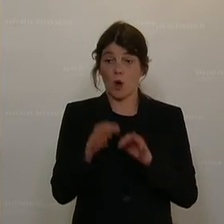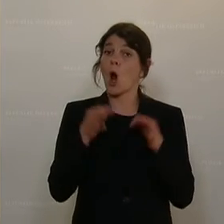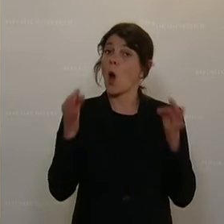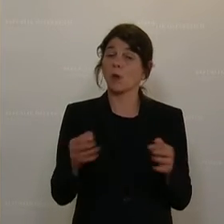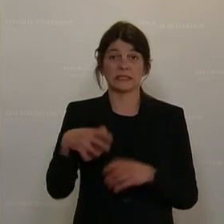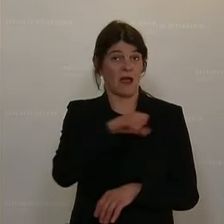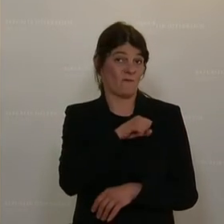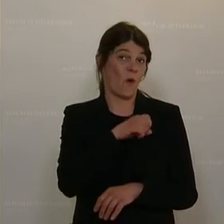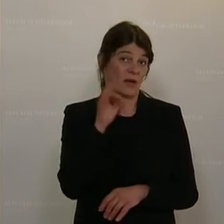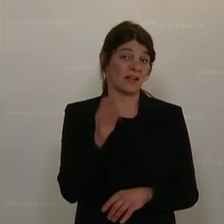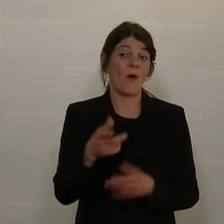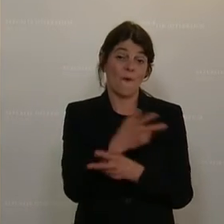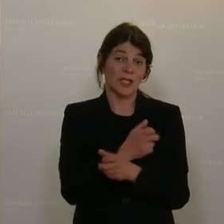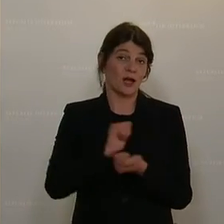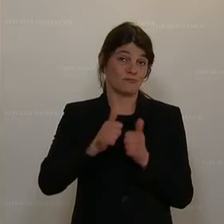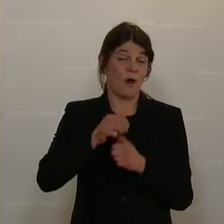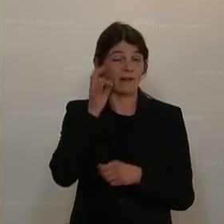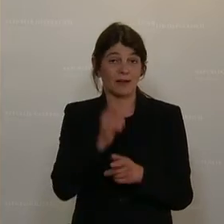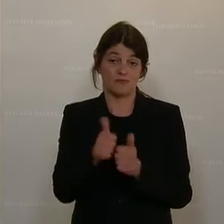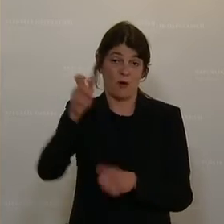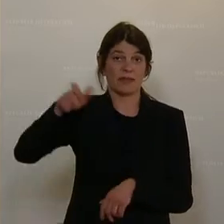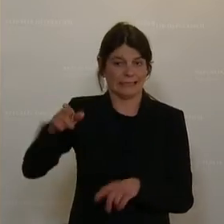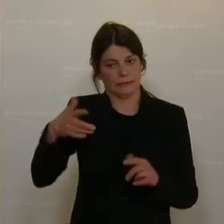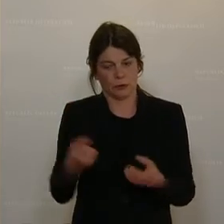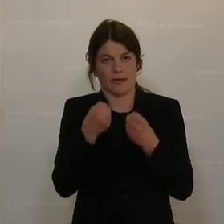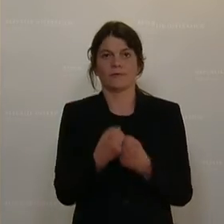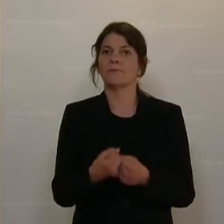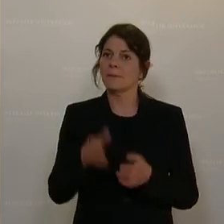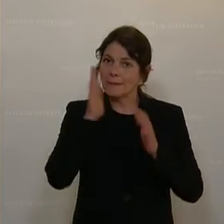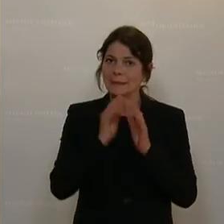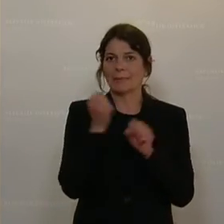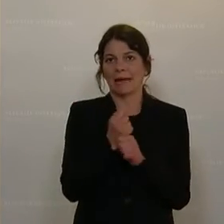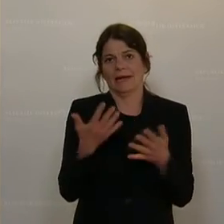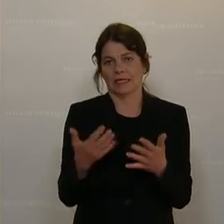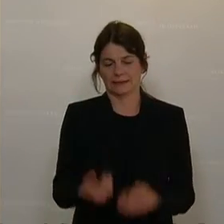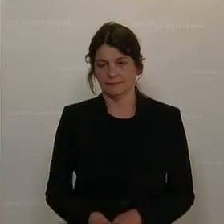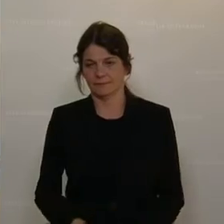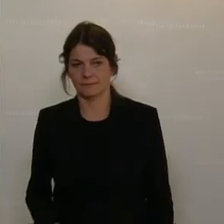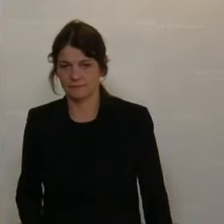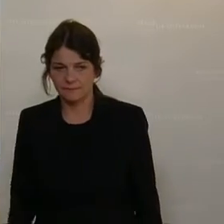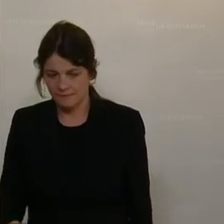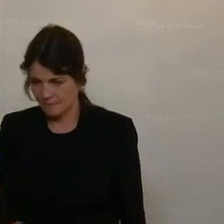Erfolge der österreichischen Athletinnen und Athletinnen zu schaffen. Macht's bitte was daraus.